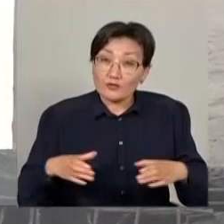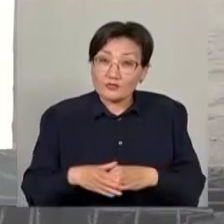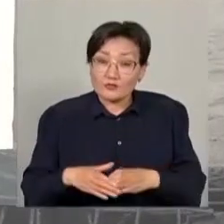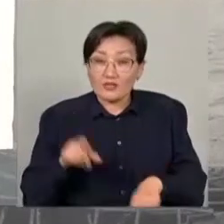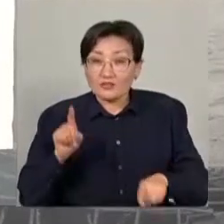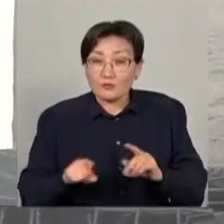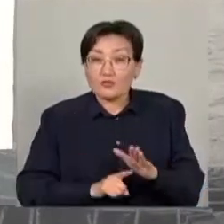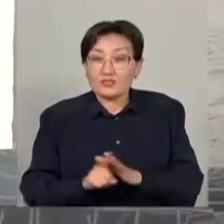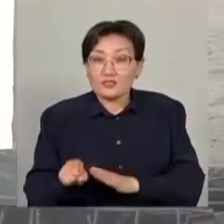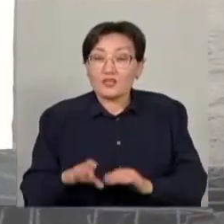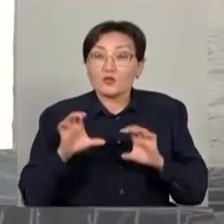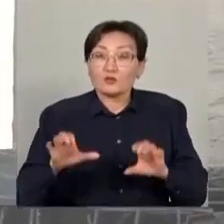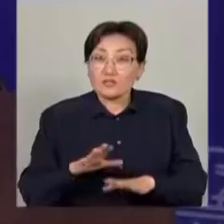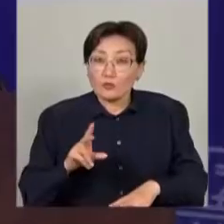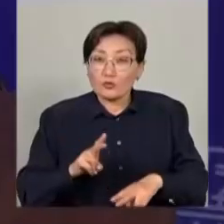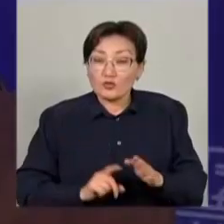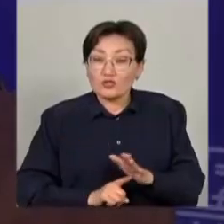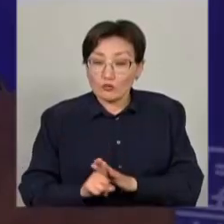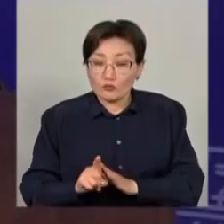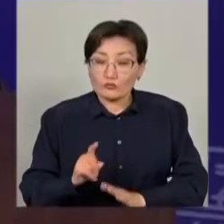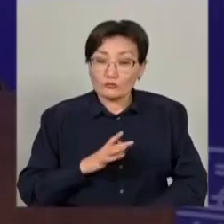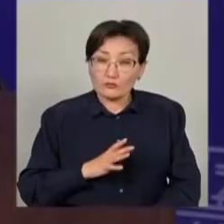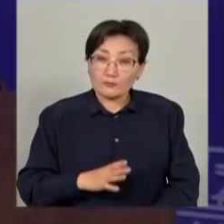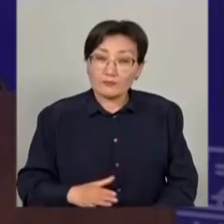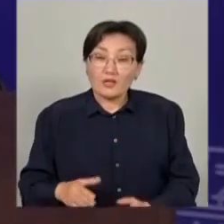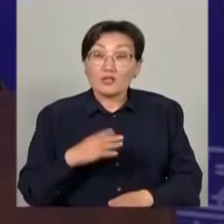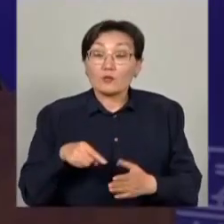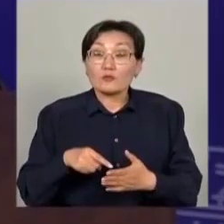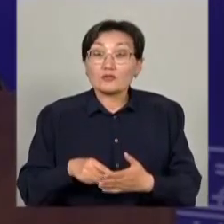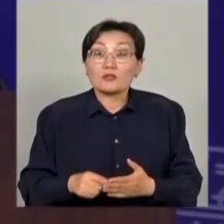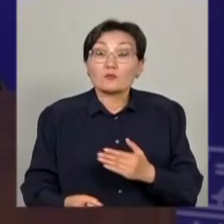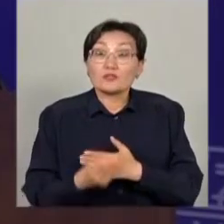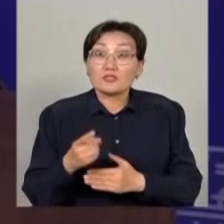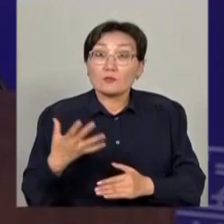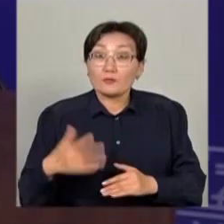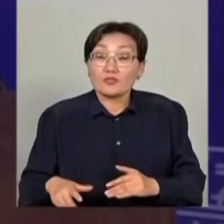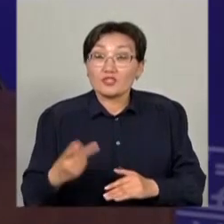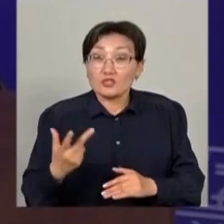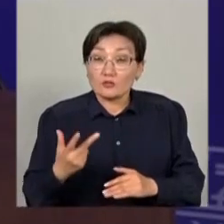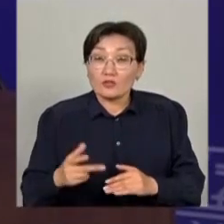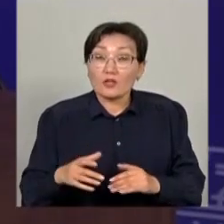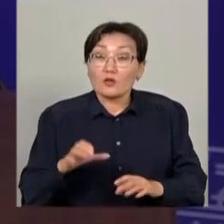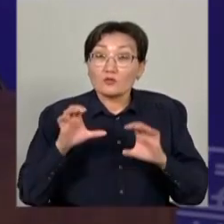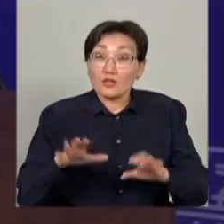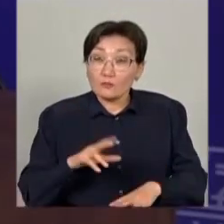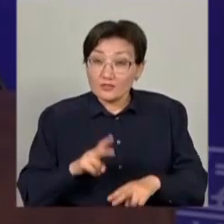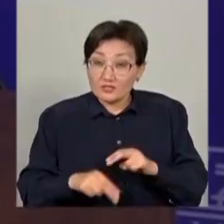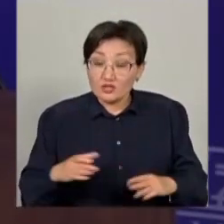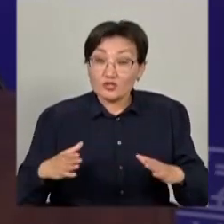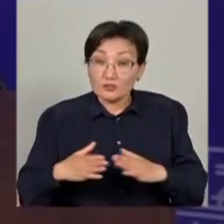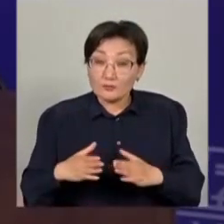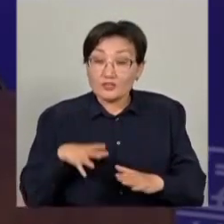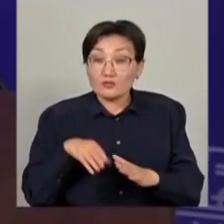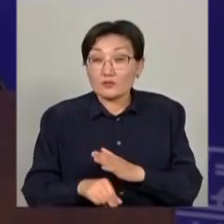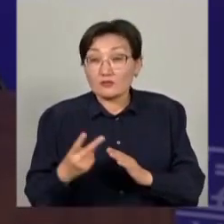нередко начинают незаконную стройку. По городу Алматы выявлено 53 незаконно строящихся объекта. Из